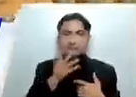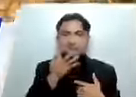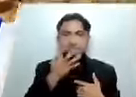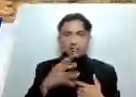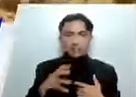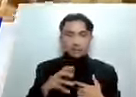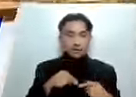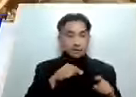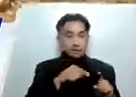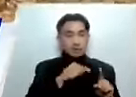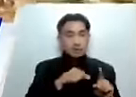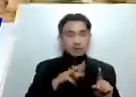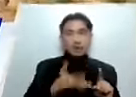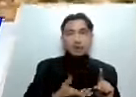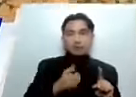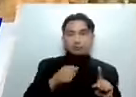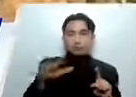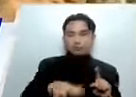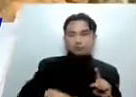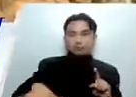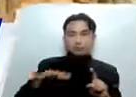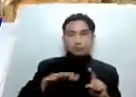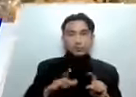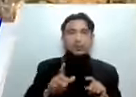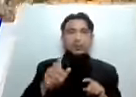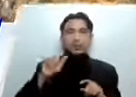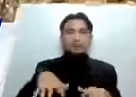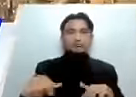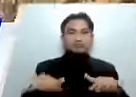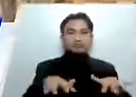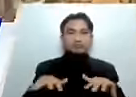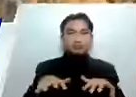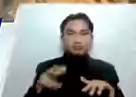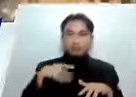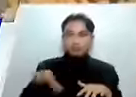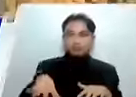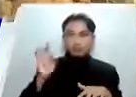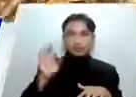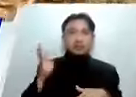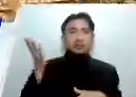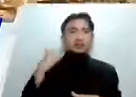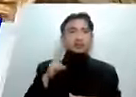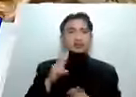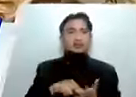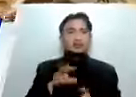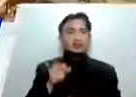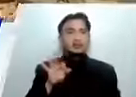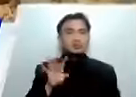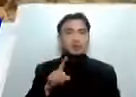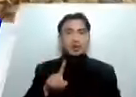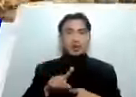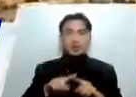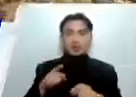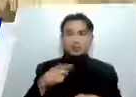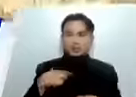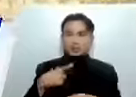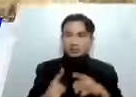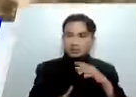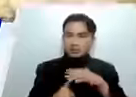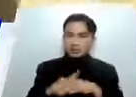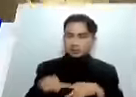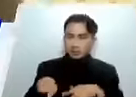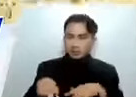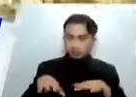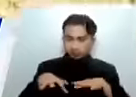mga butas pagkatapos ng lindol noong 2019. Pero kamakailan lang niya napansing nagkatubig ang mga butas